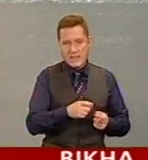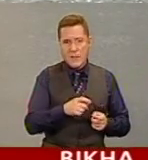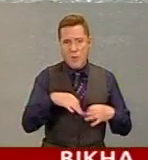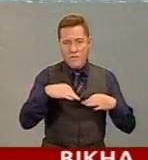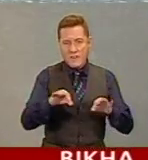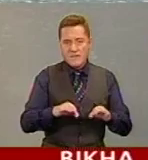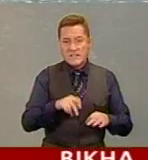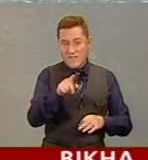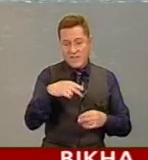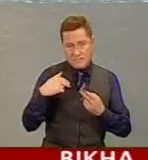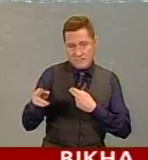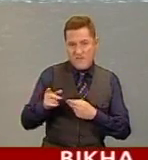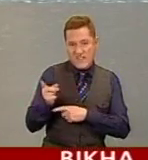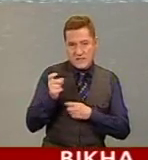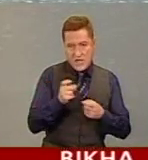відстрілюватися.